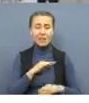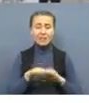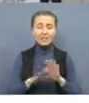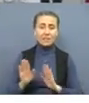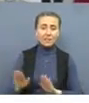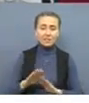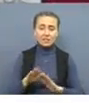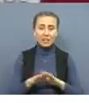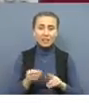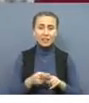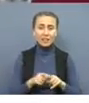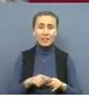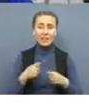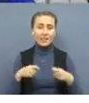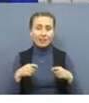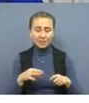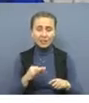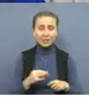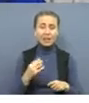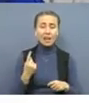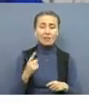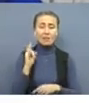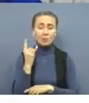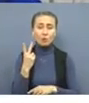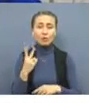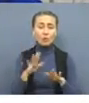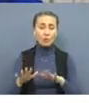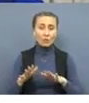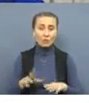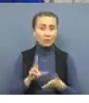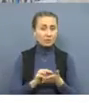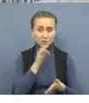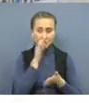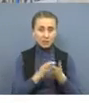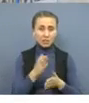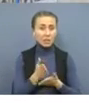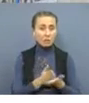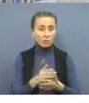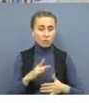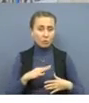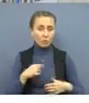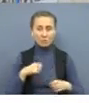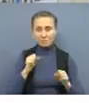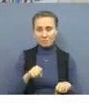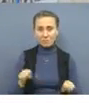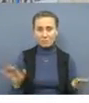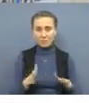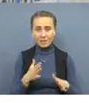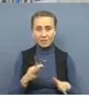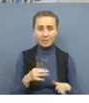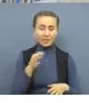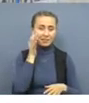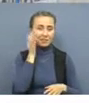товароведом. У женщины один ребенок и двое внуков. Пенсионерка уверяет, что на заслуженном отдыхе может позволить себе петь и наслаждаться